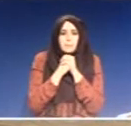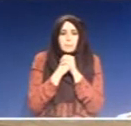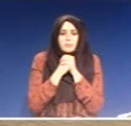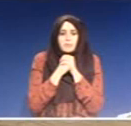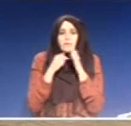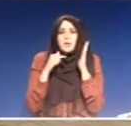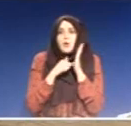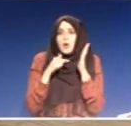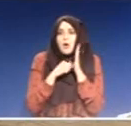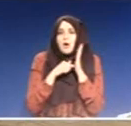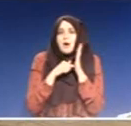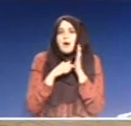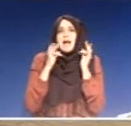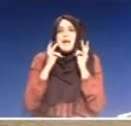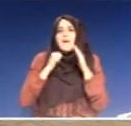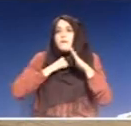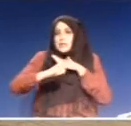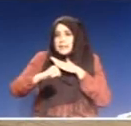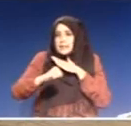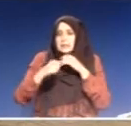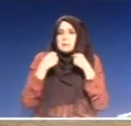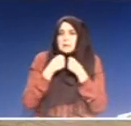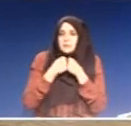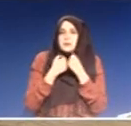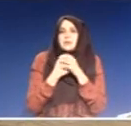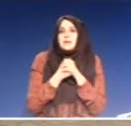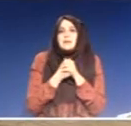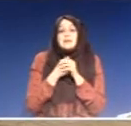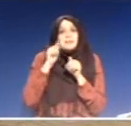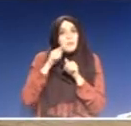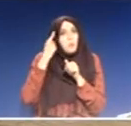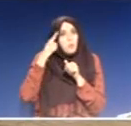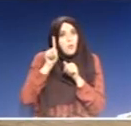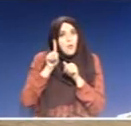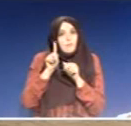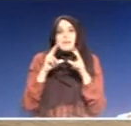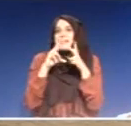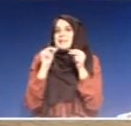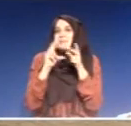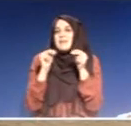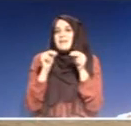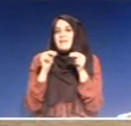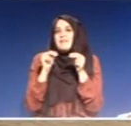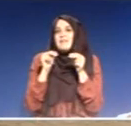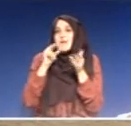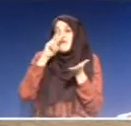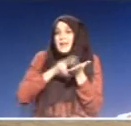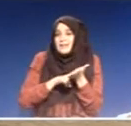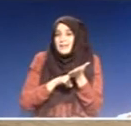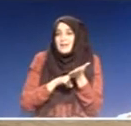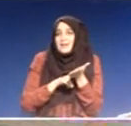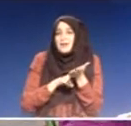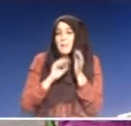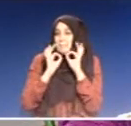التحاكم في قضايا العقار، وهذا من أجل بيان الحقائق وتأكيدها.